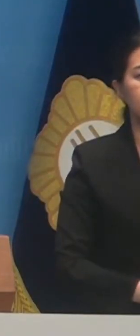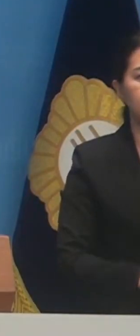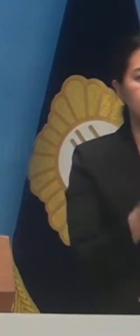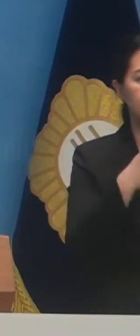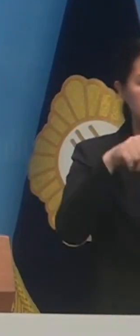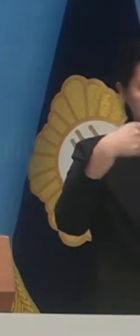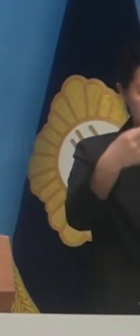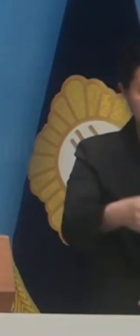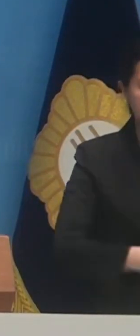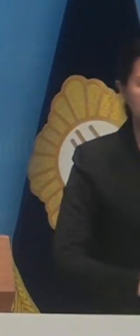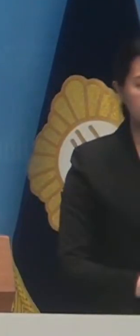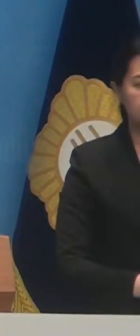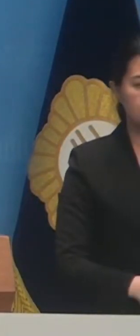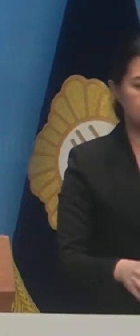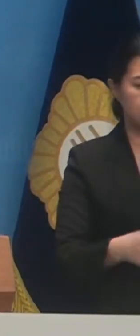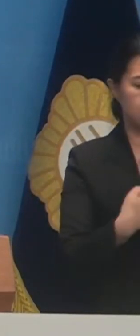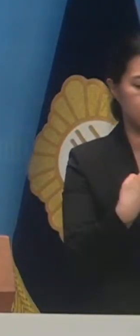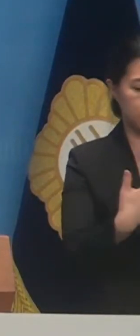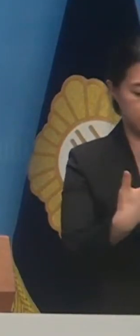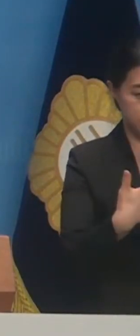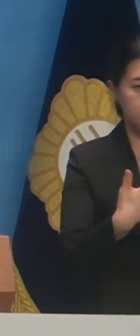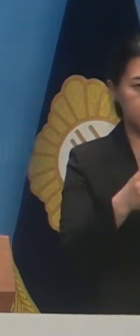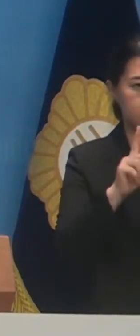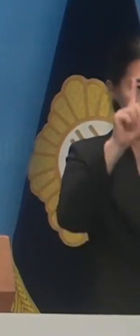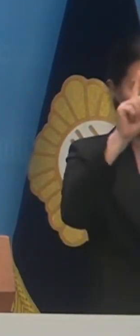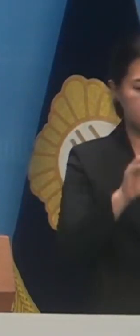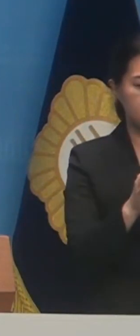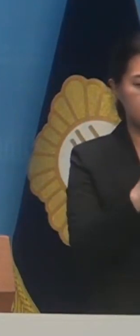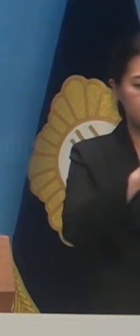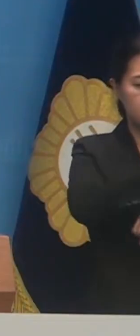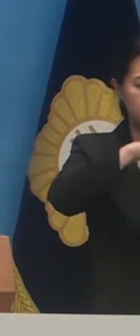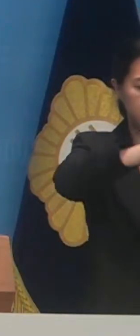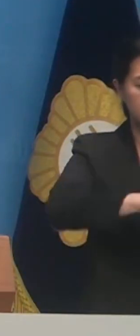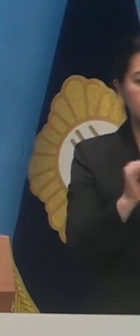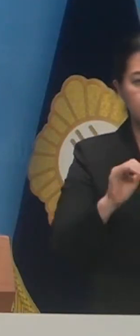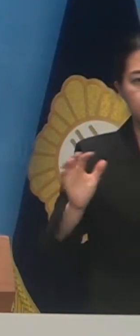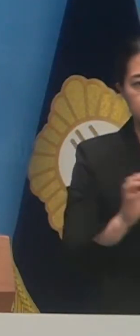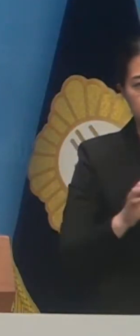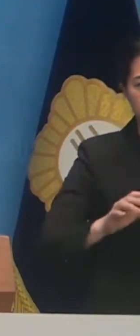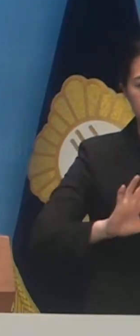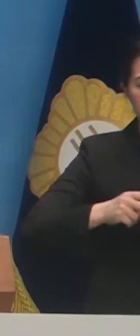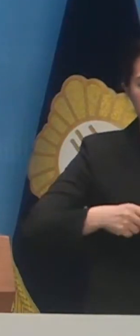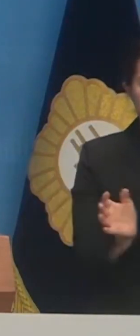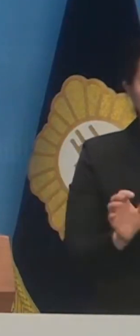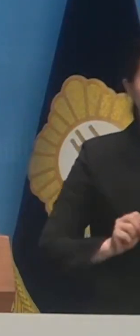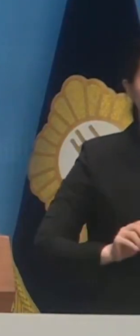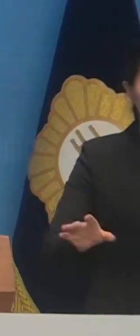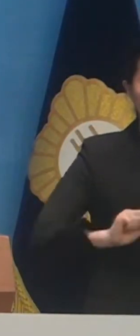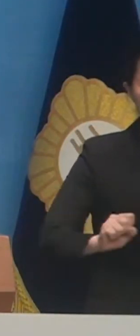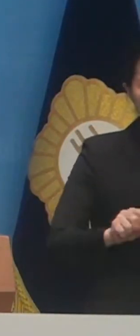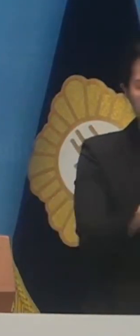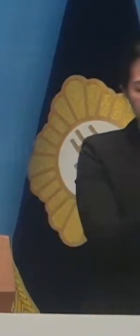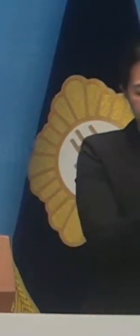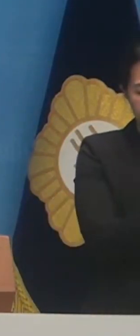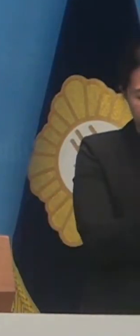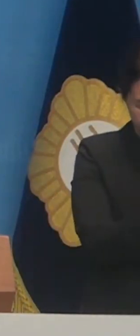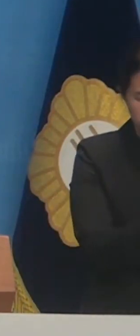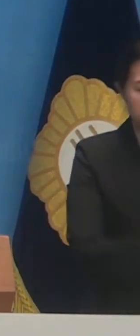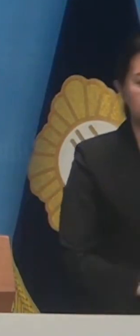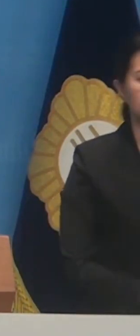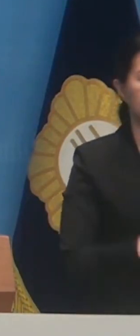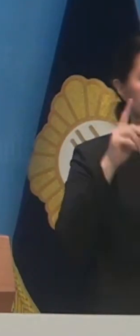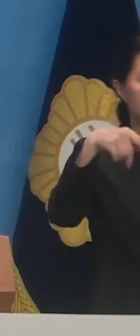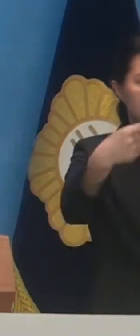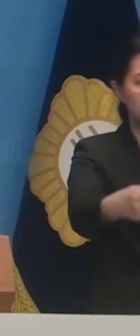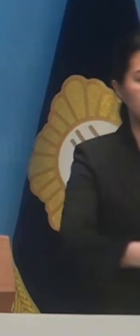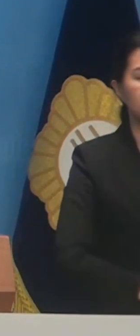바로 다음 날인 8일 광장의 시민들이 모여 국민의힘 해체 행동을 결성하였습니다.